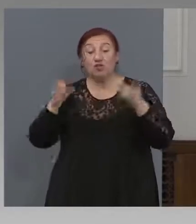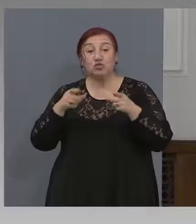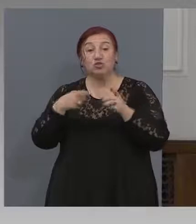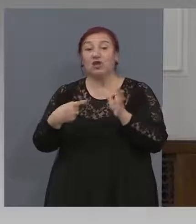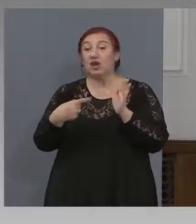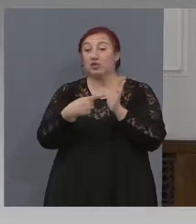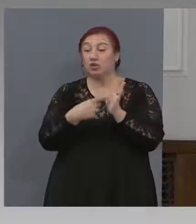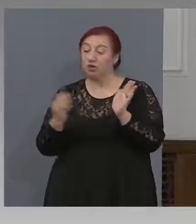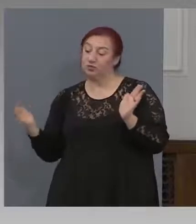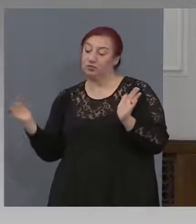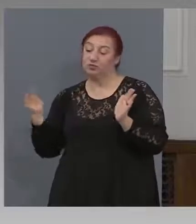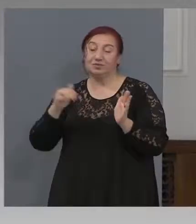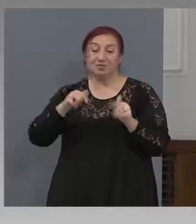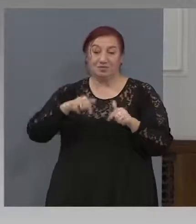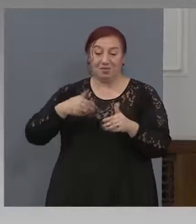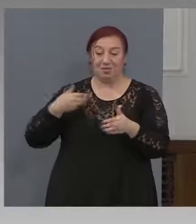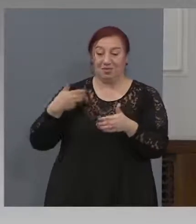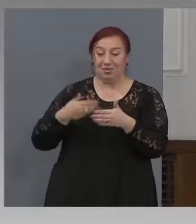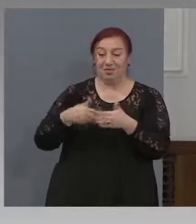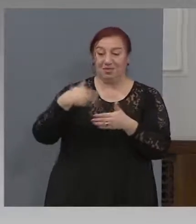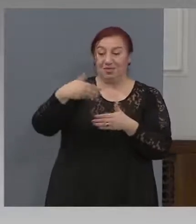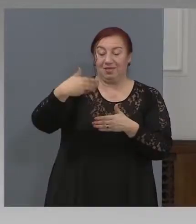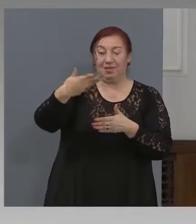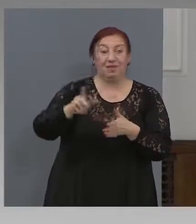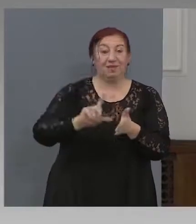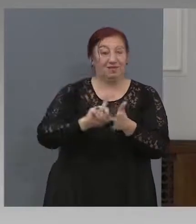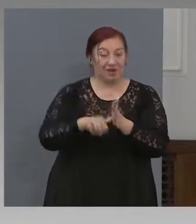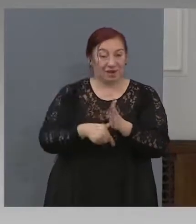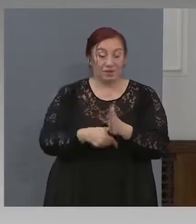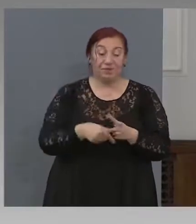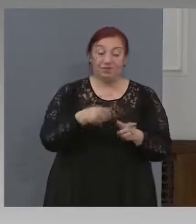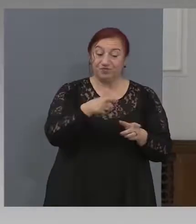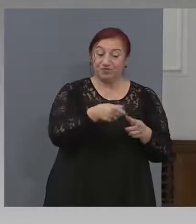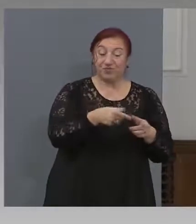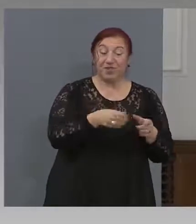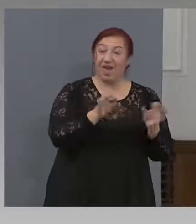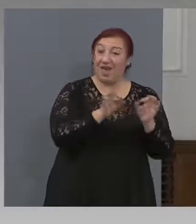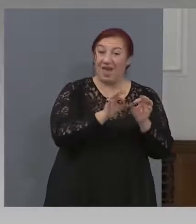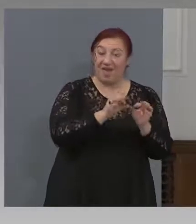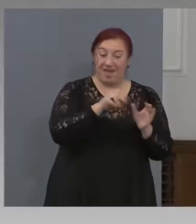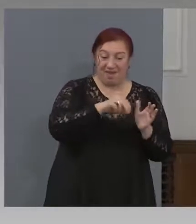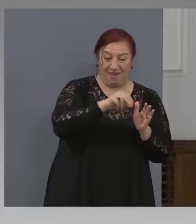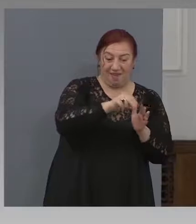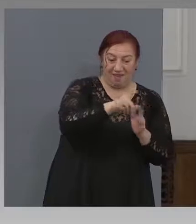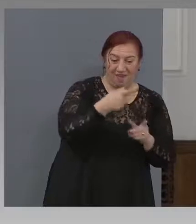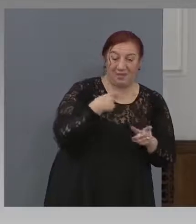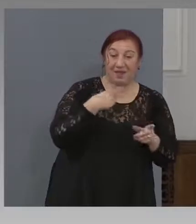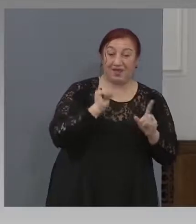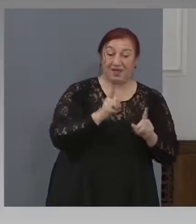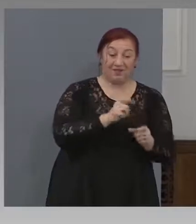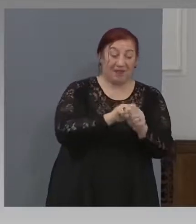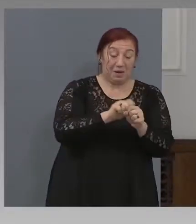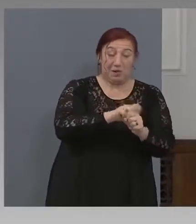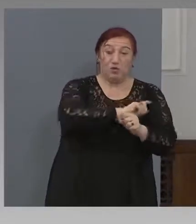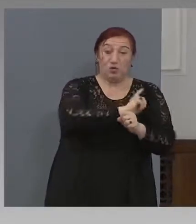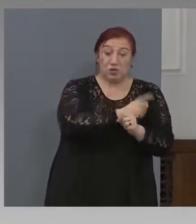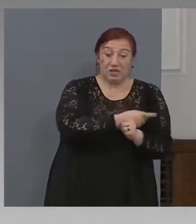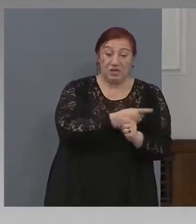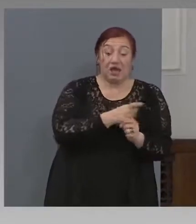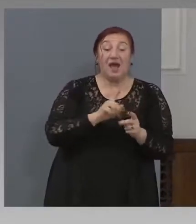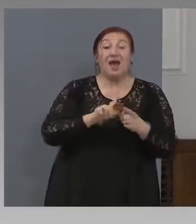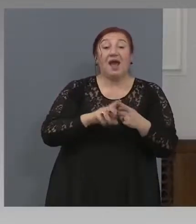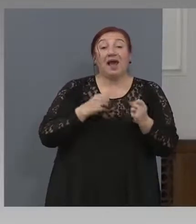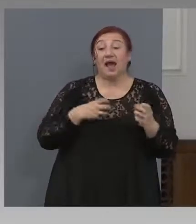идващото време, защото и фермерите трябва да положат усилия, то не е едностранен процес. Как ще ги намерят? Аз